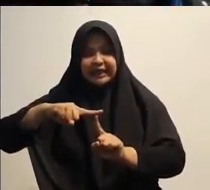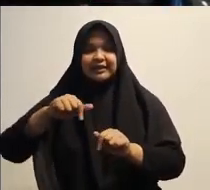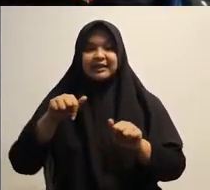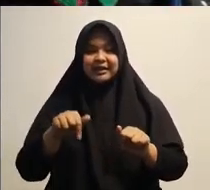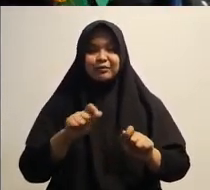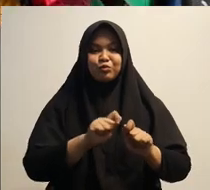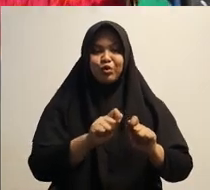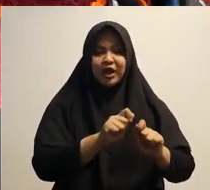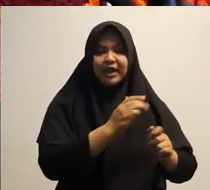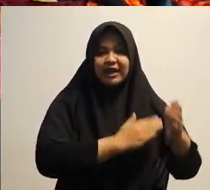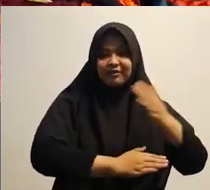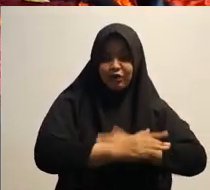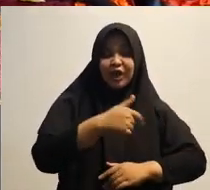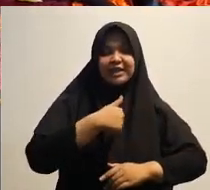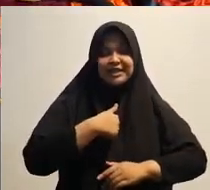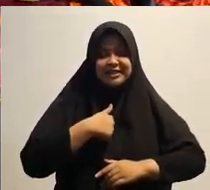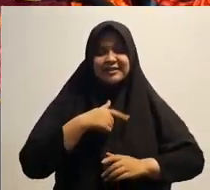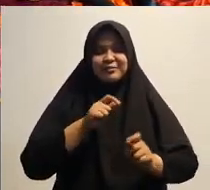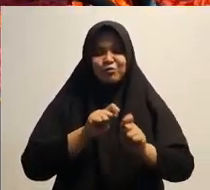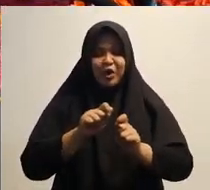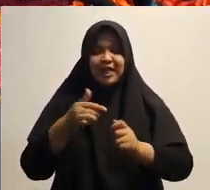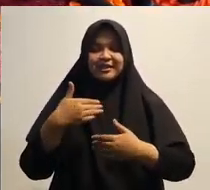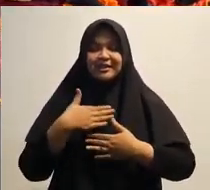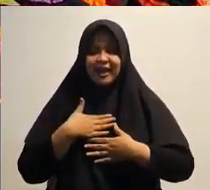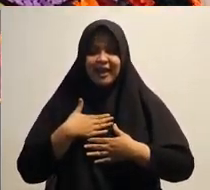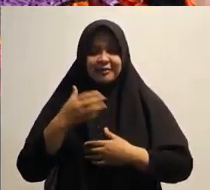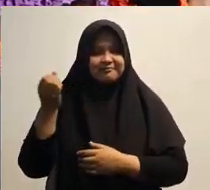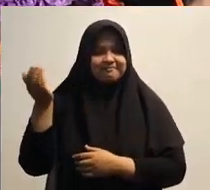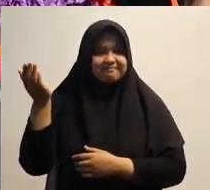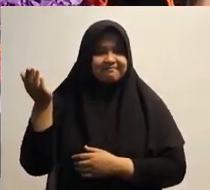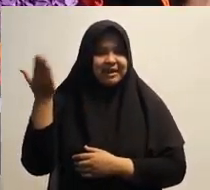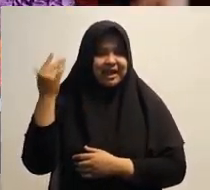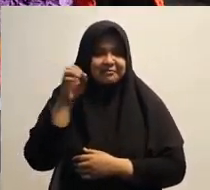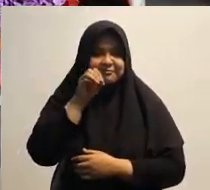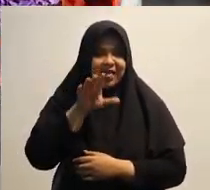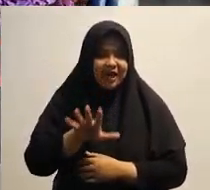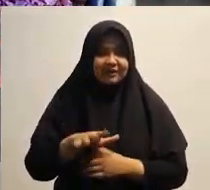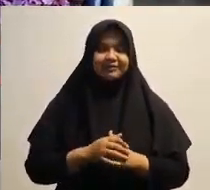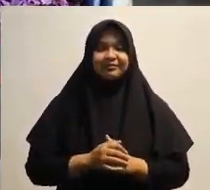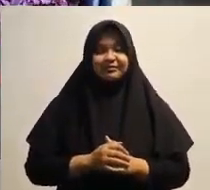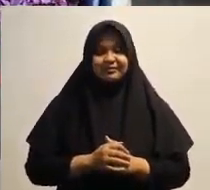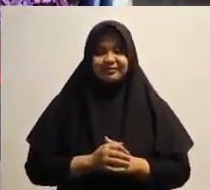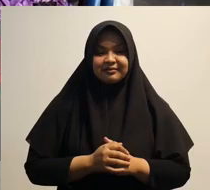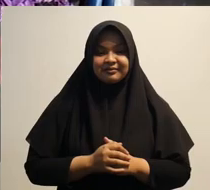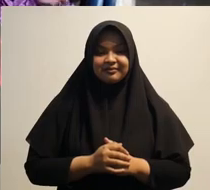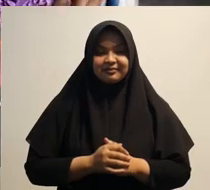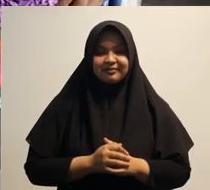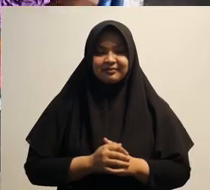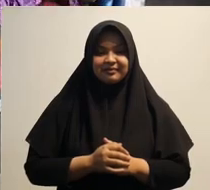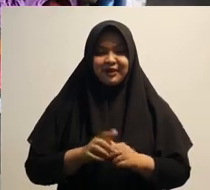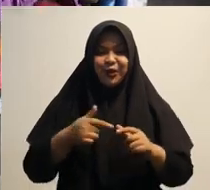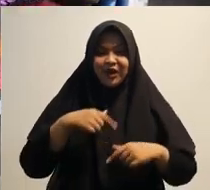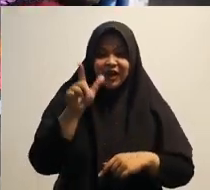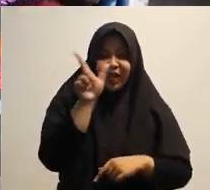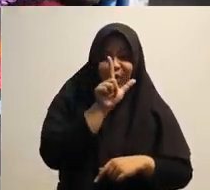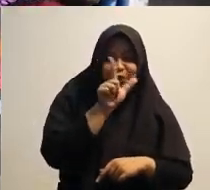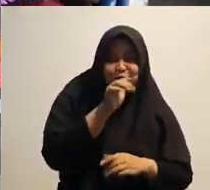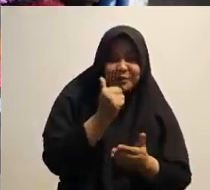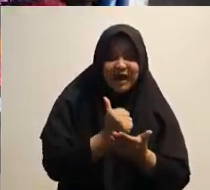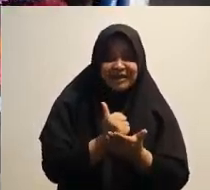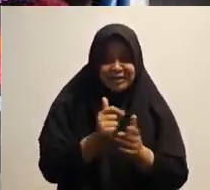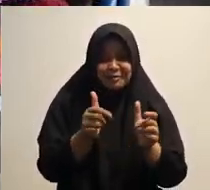keset karakter. Ini jadi ini Mbak, ini produk yang saya bilang tadi yang sudah kita. Ini silakan dilihat. Saya melihat